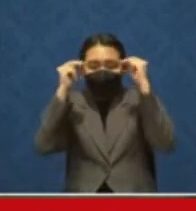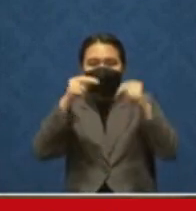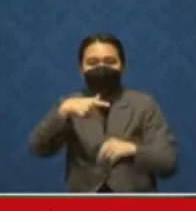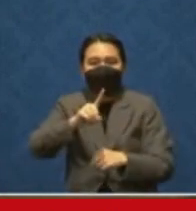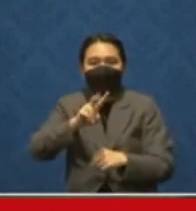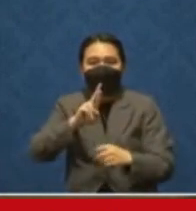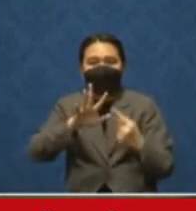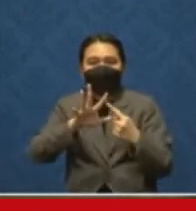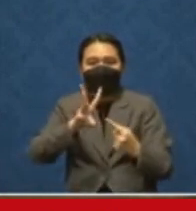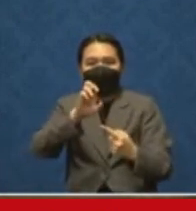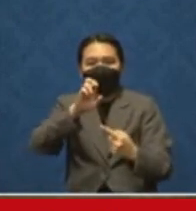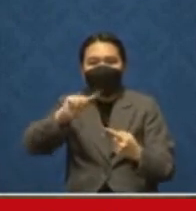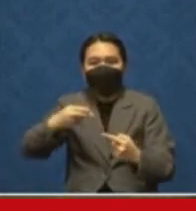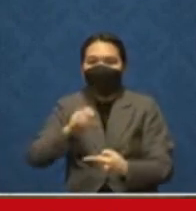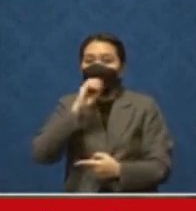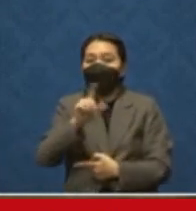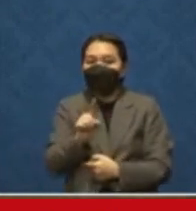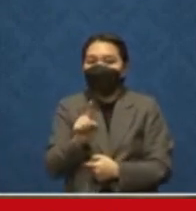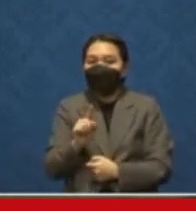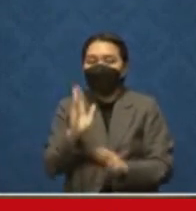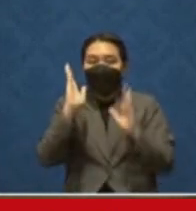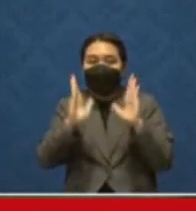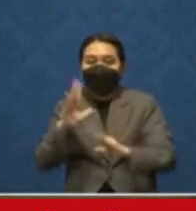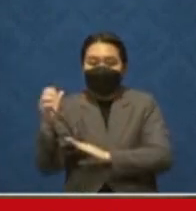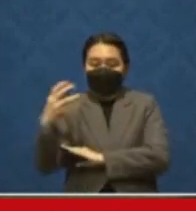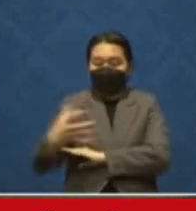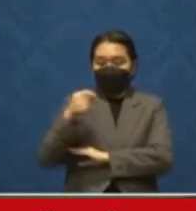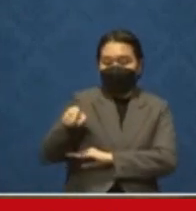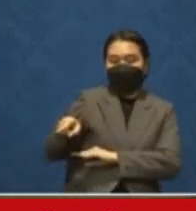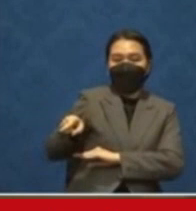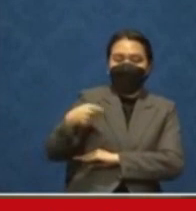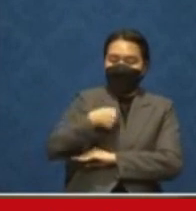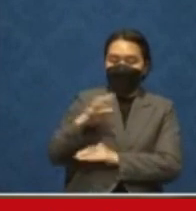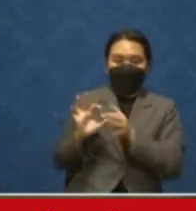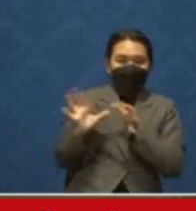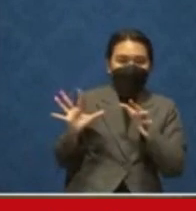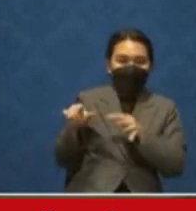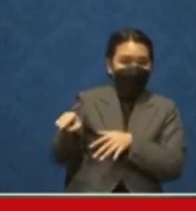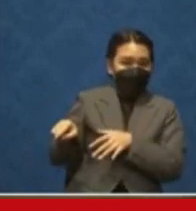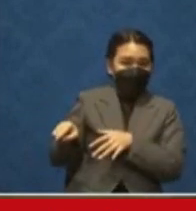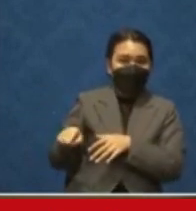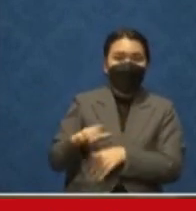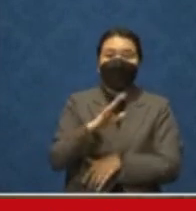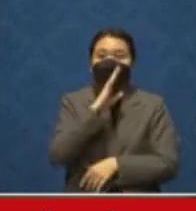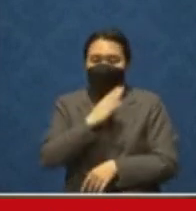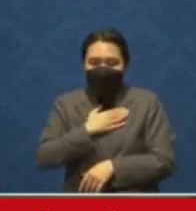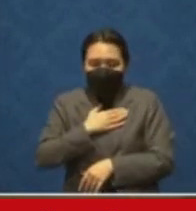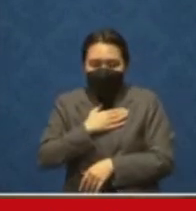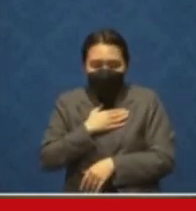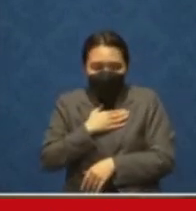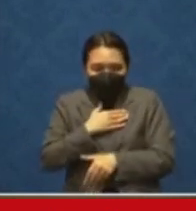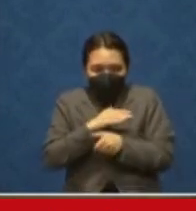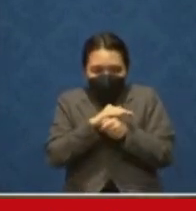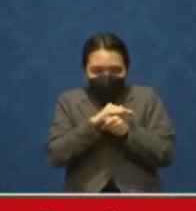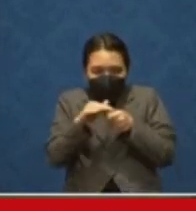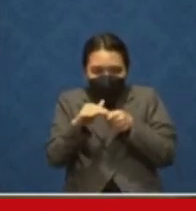เวทีเมื่อวานนี้โป้หลุดไม่ได้ซ้อมบทกันตกสคริปต์วันนี้ประวิทย์วงษ์สุวรรณบอกไอ้คนปฏิวัติคนอยู่